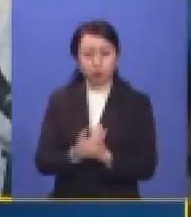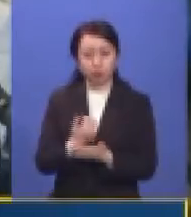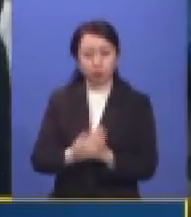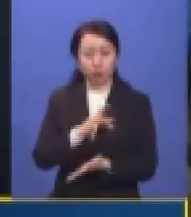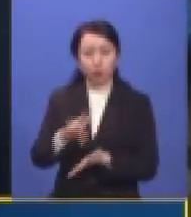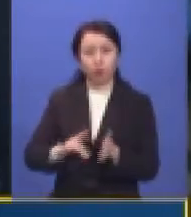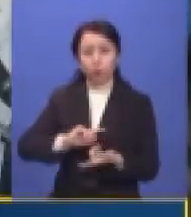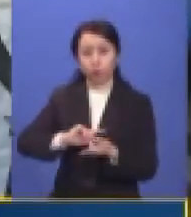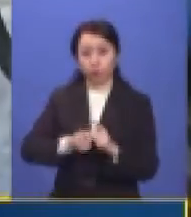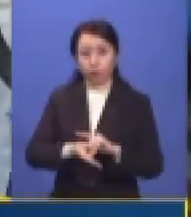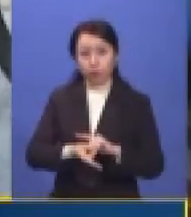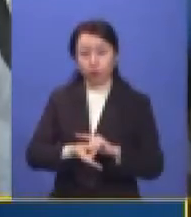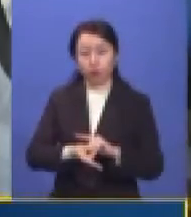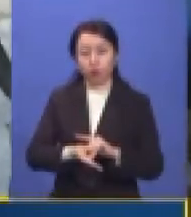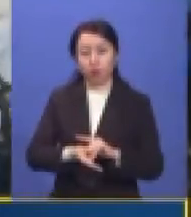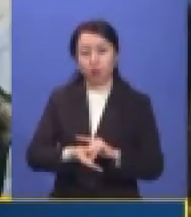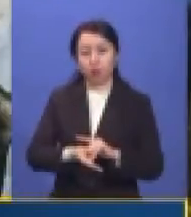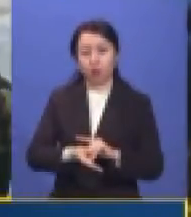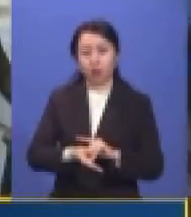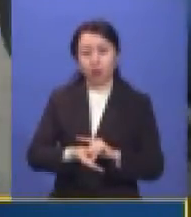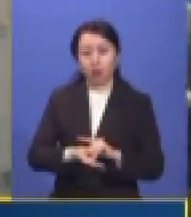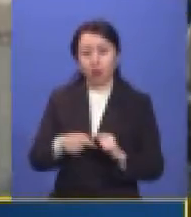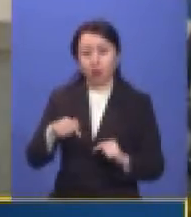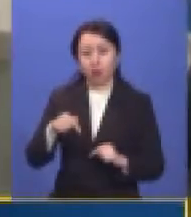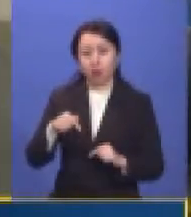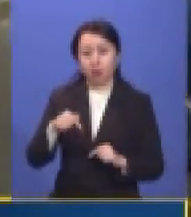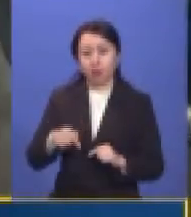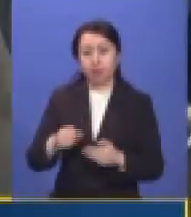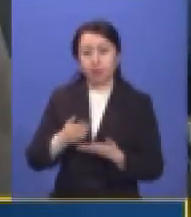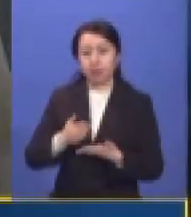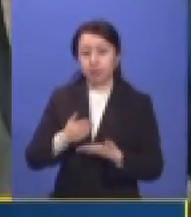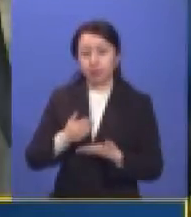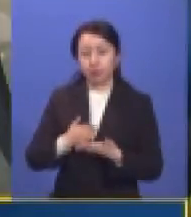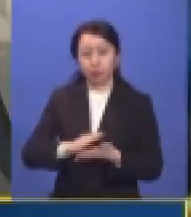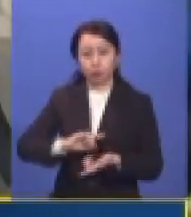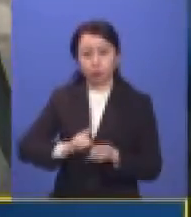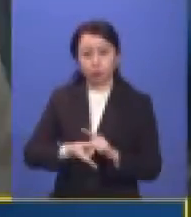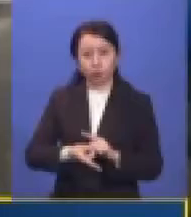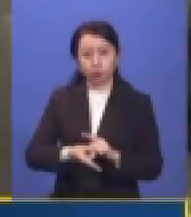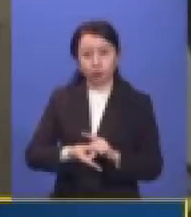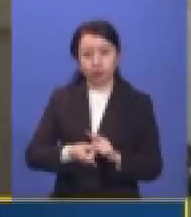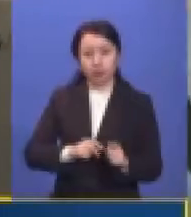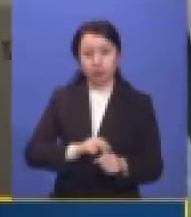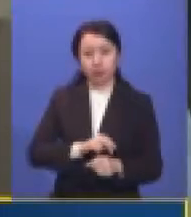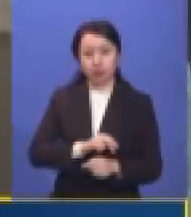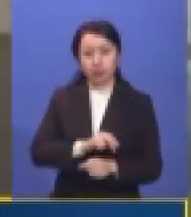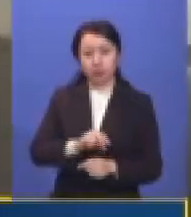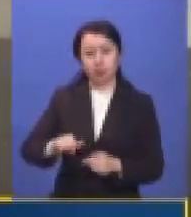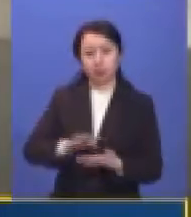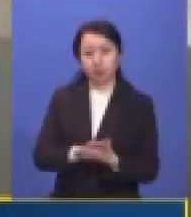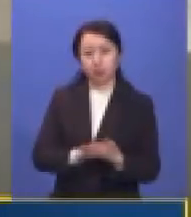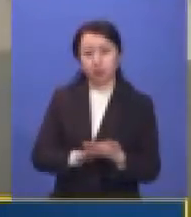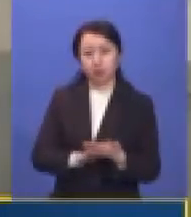его перерабатываем, дробим. И получается у нас дробленка. Мы эту дробленку засыпаем непосредственно